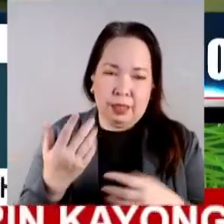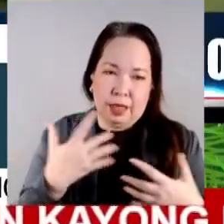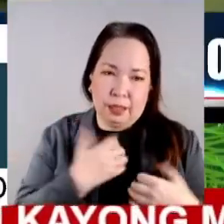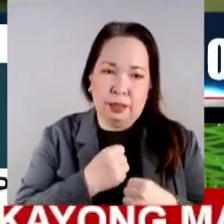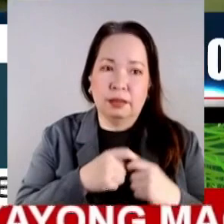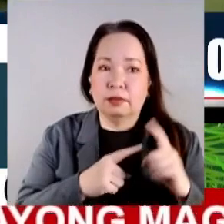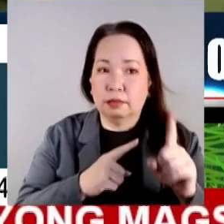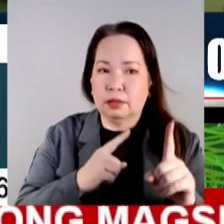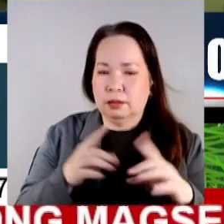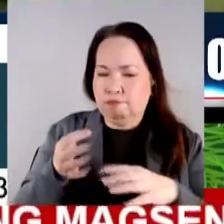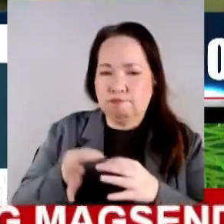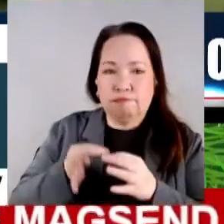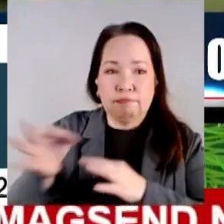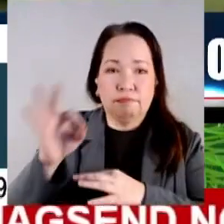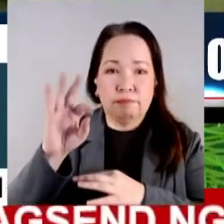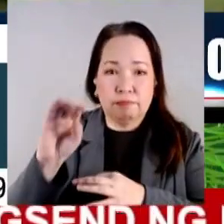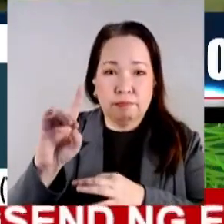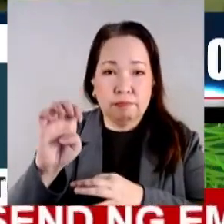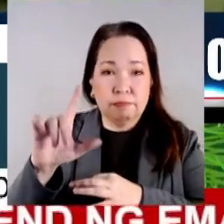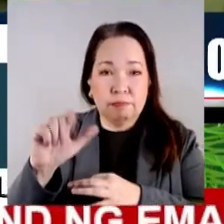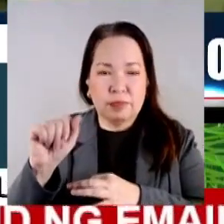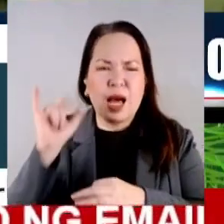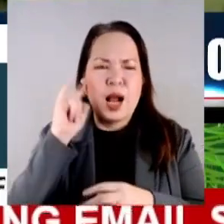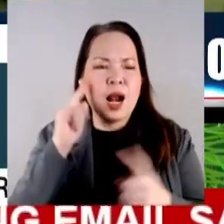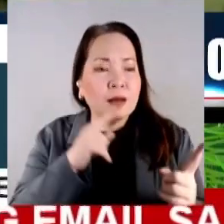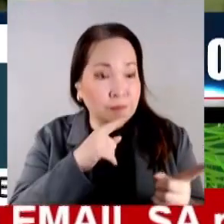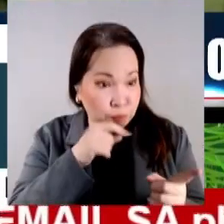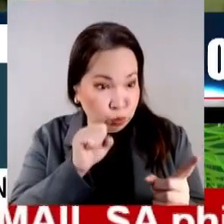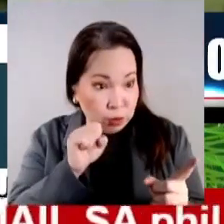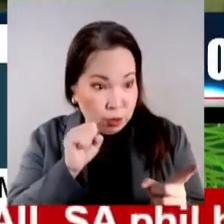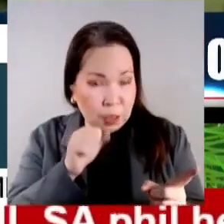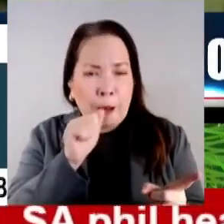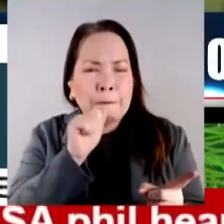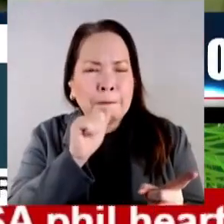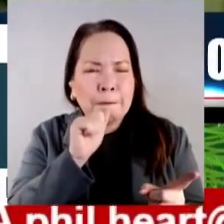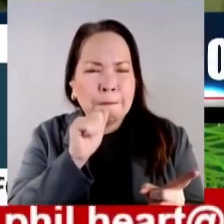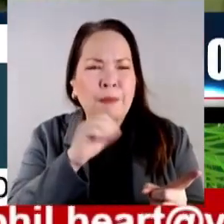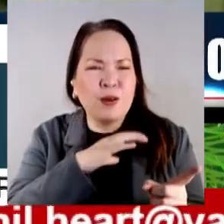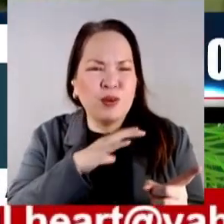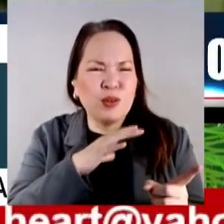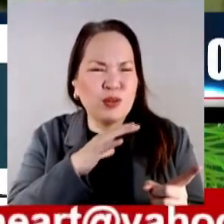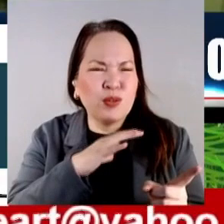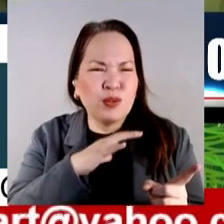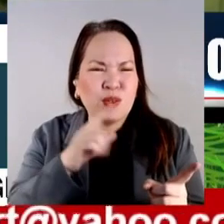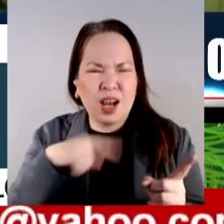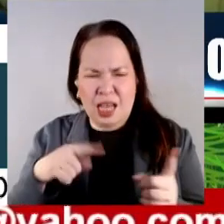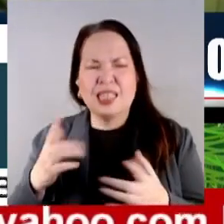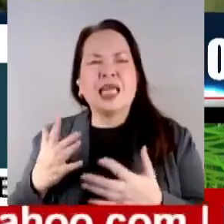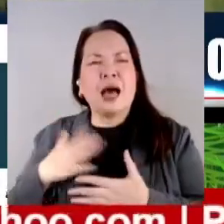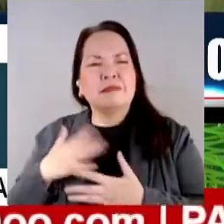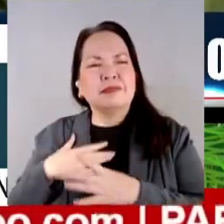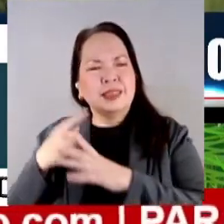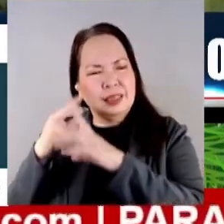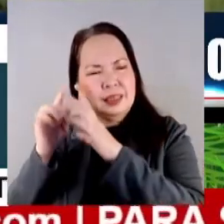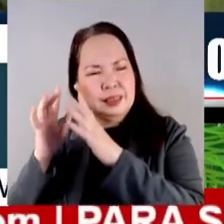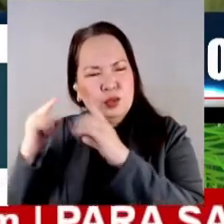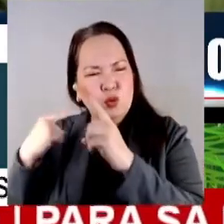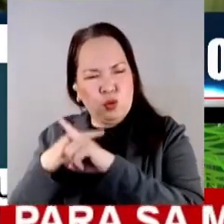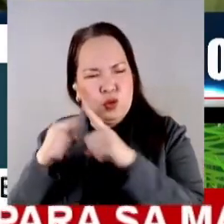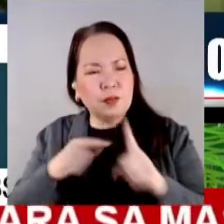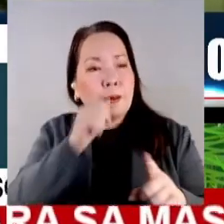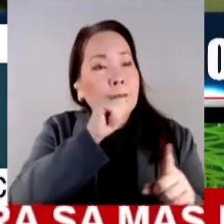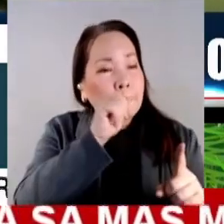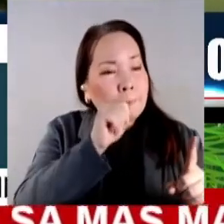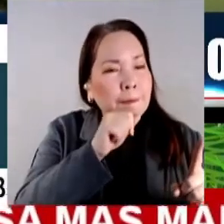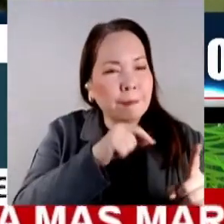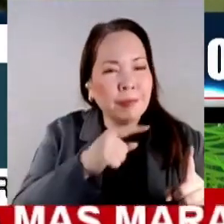kultura ng Pilipino na hanggat kaya mo pang tiisin para lang hindi masira yung selebrasyon ng Kapaskuhan, no? Eh parang,